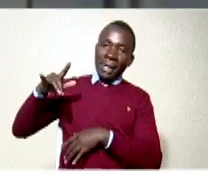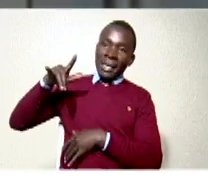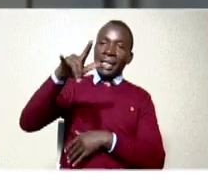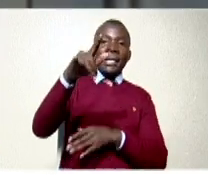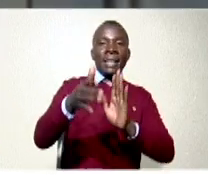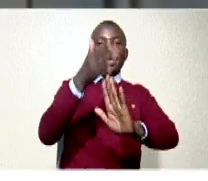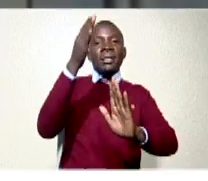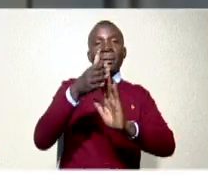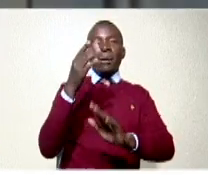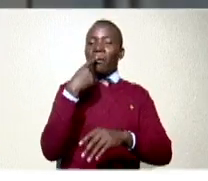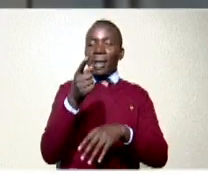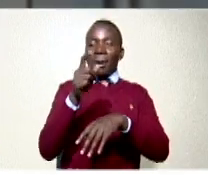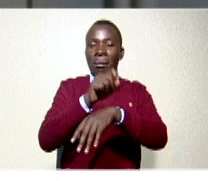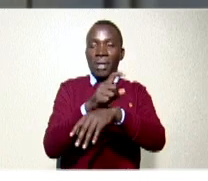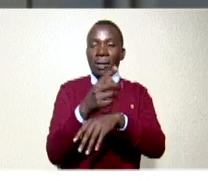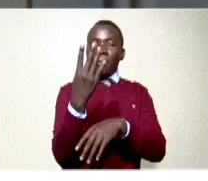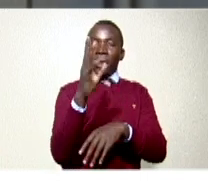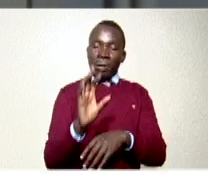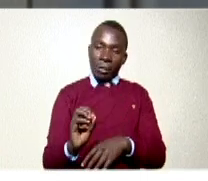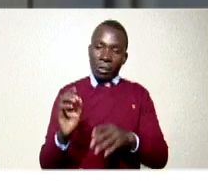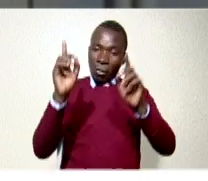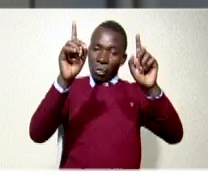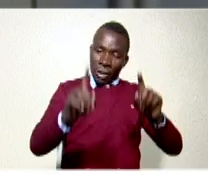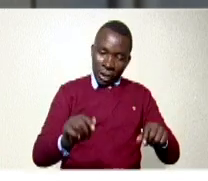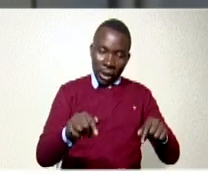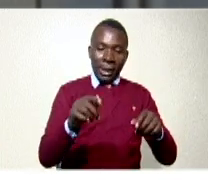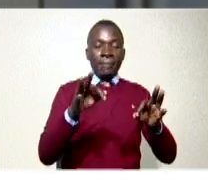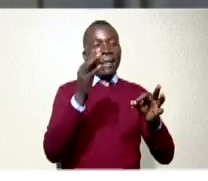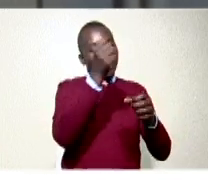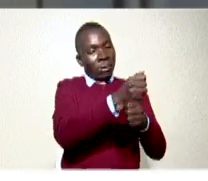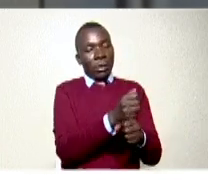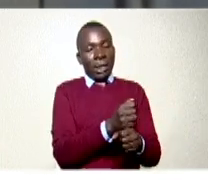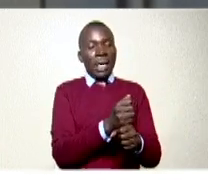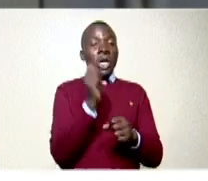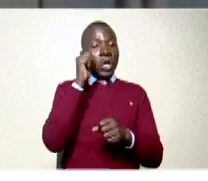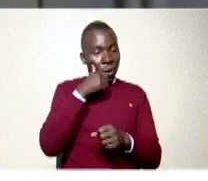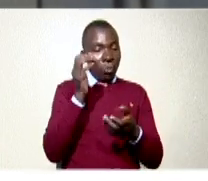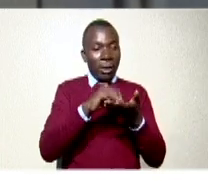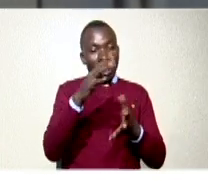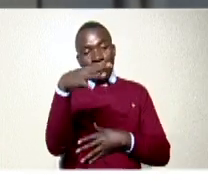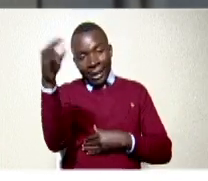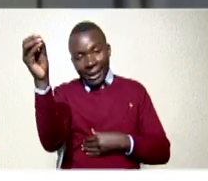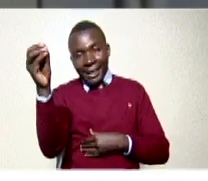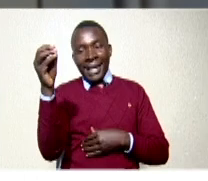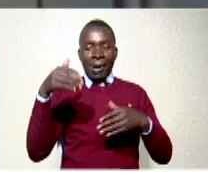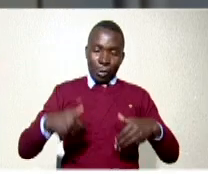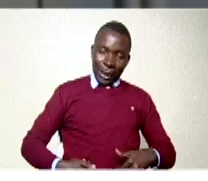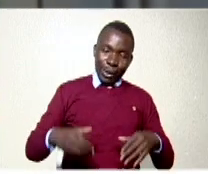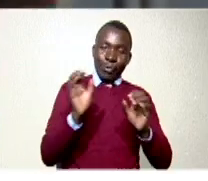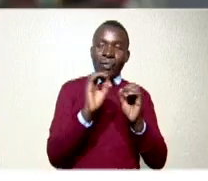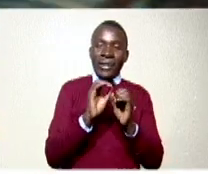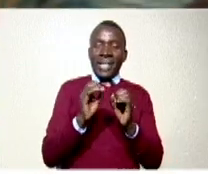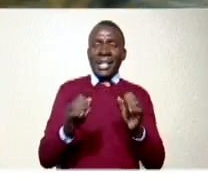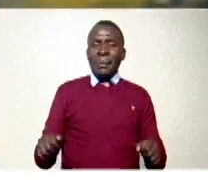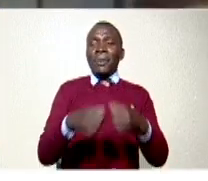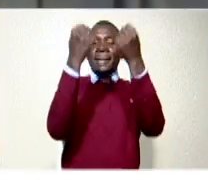ubangwa iminota 40 ugeze aha ngaha niba hari icyo ukora ukaba ejo wasubirayo utarushye nta na risk